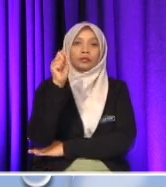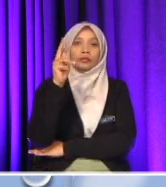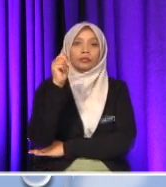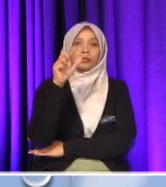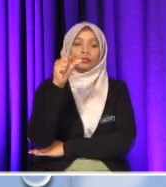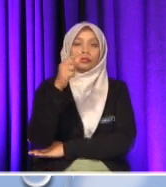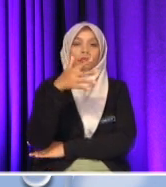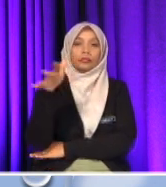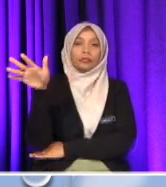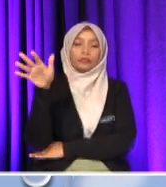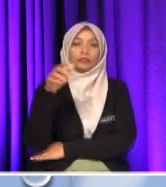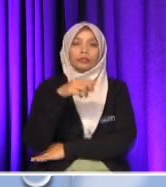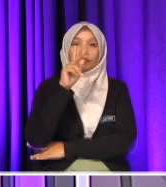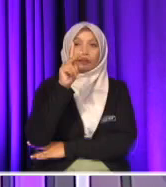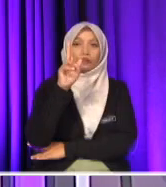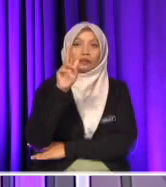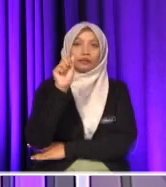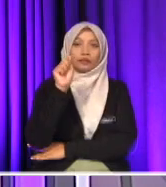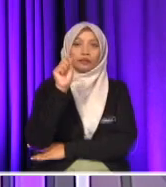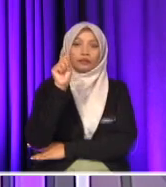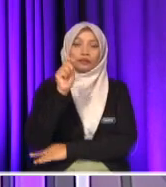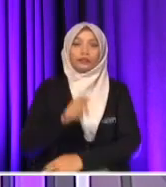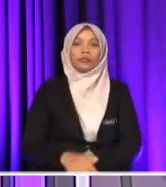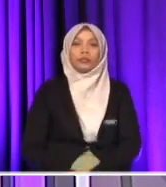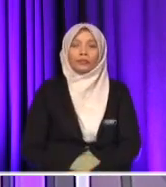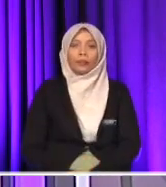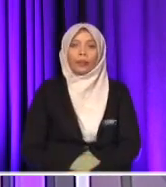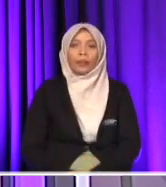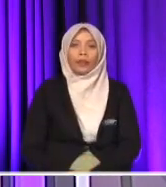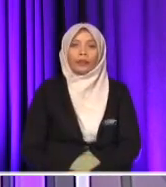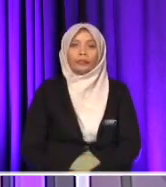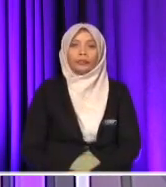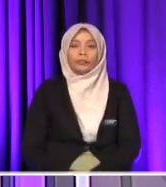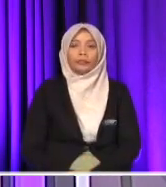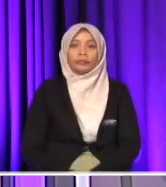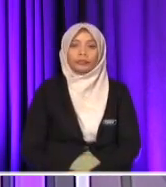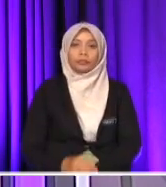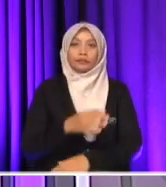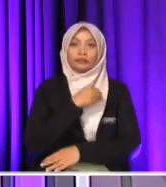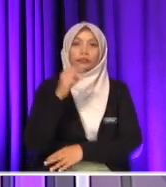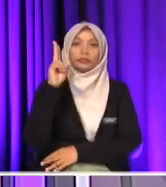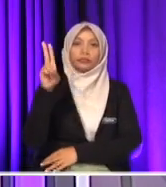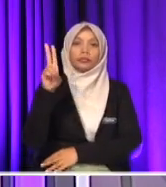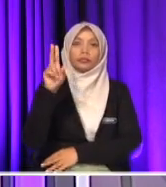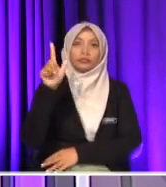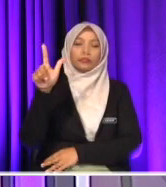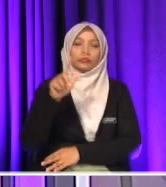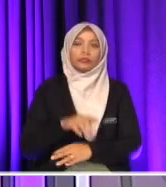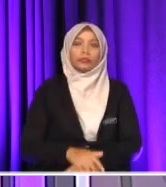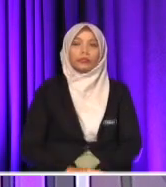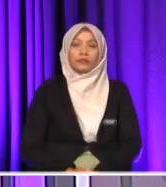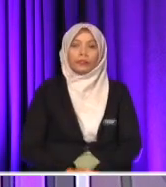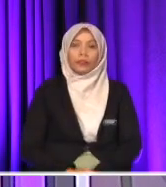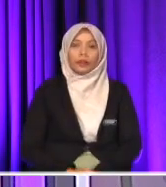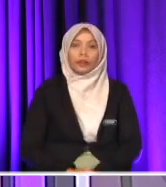adalah kita namakan gambar rajah vektor. Ini bentuk gelombang. Okey, bentuk gelombang, gambar rajah vektor. Antara untuk perintang